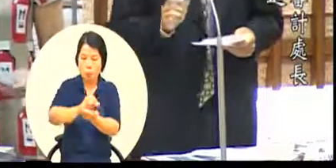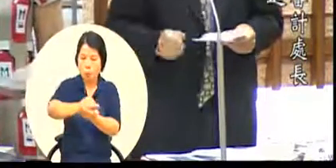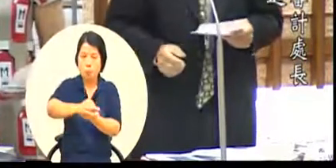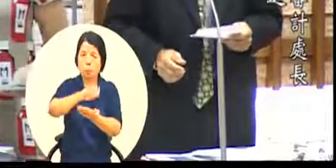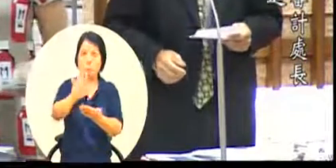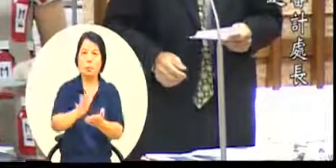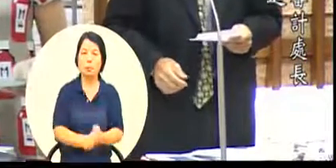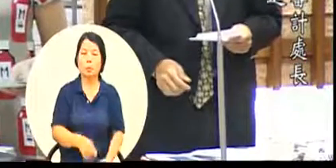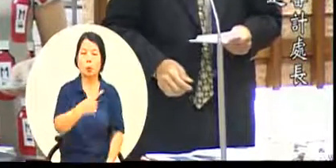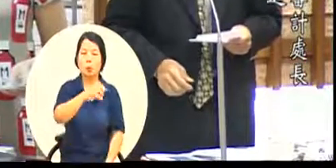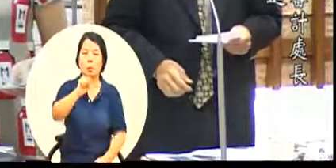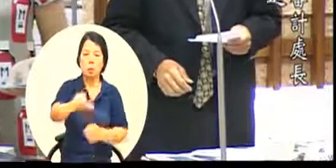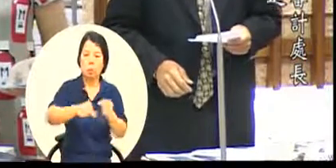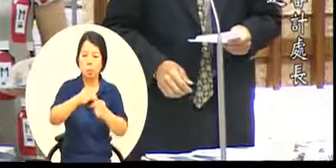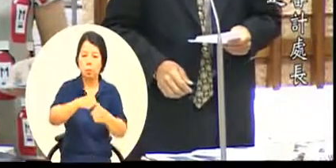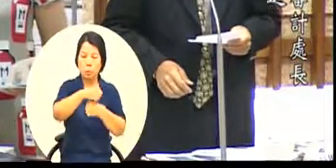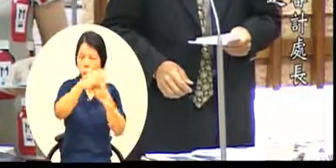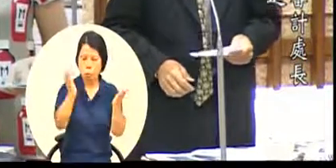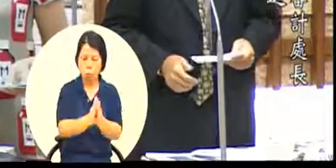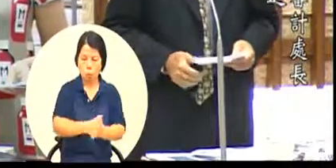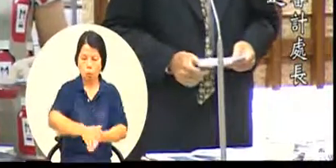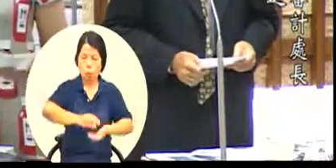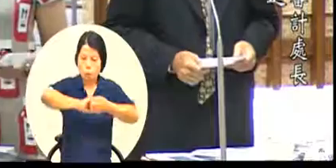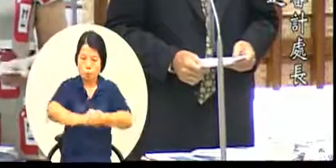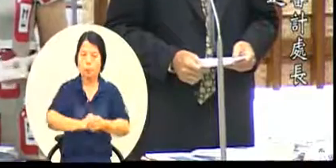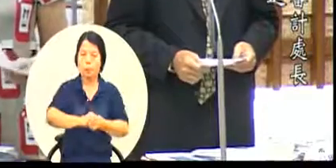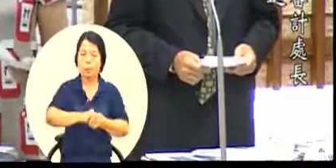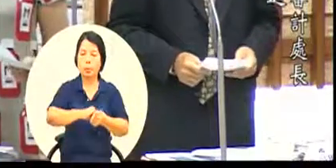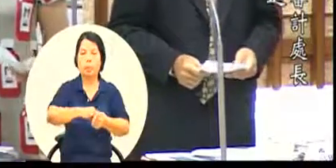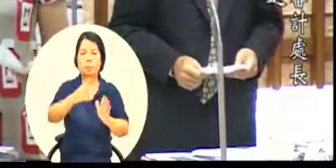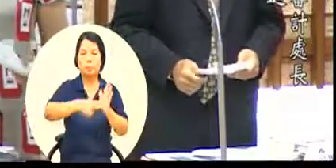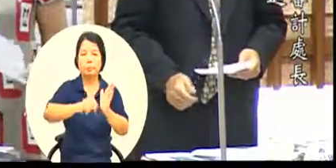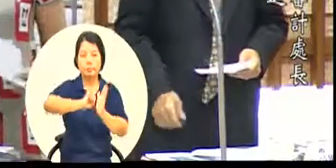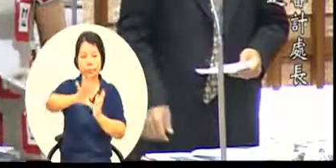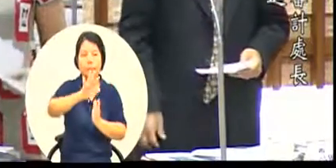啊，我们就说有确定以后我们才会发表。